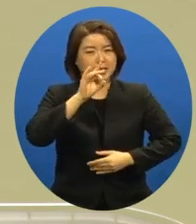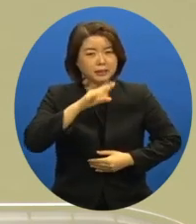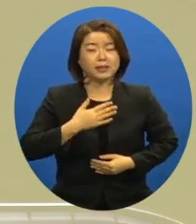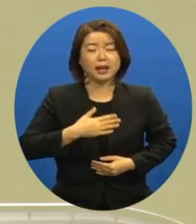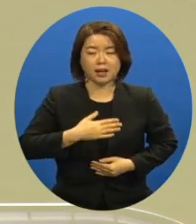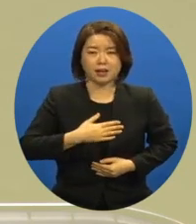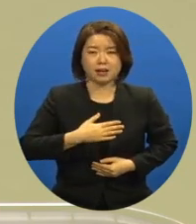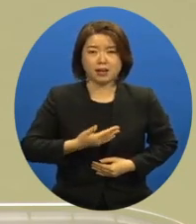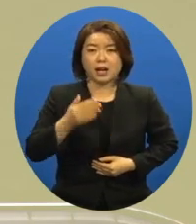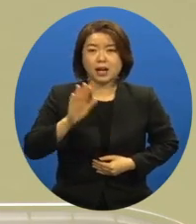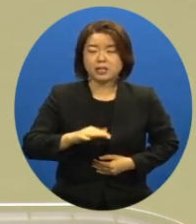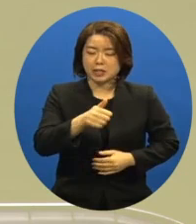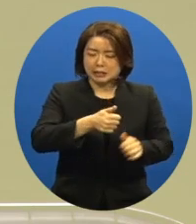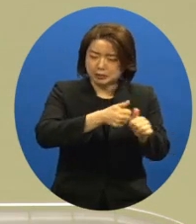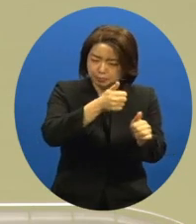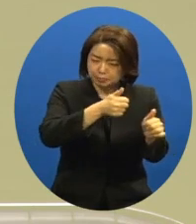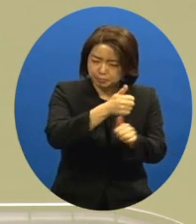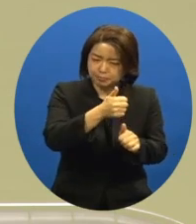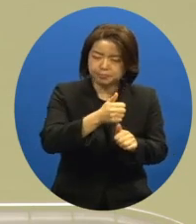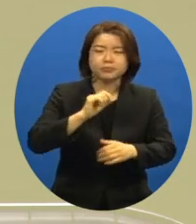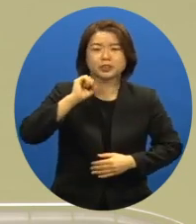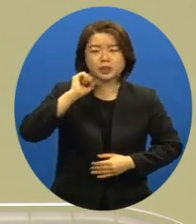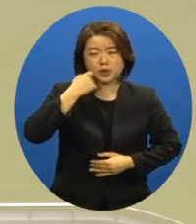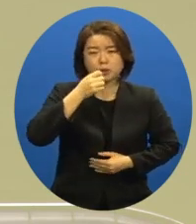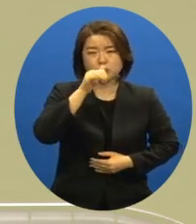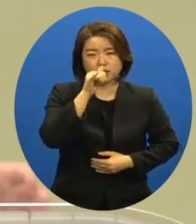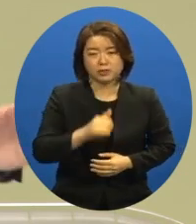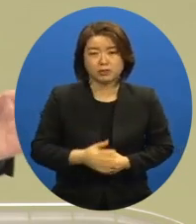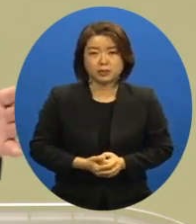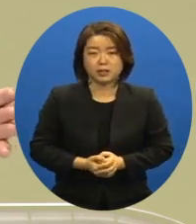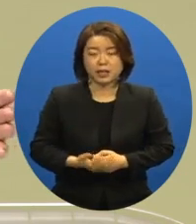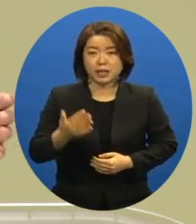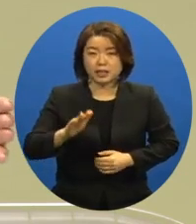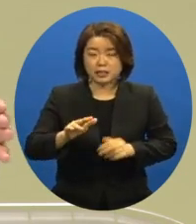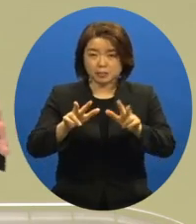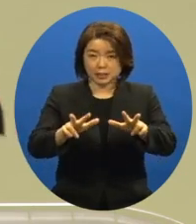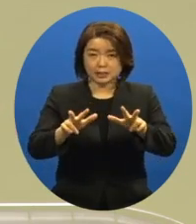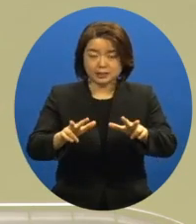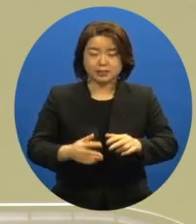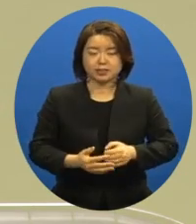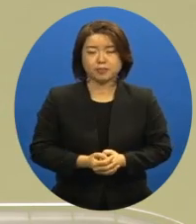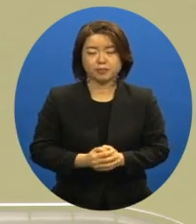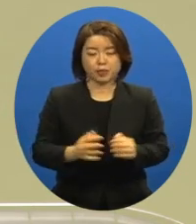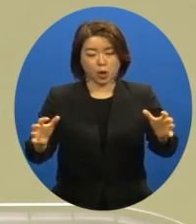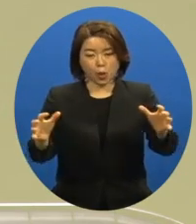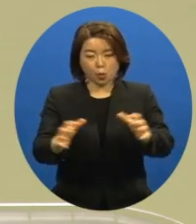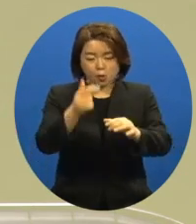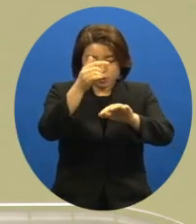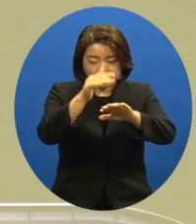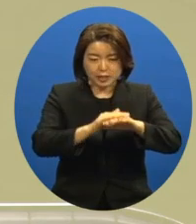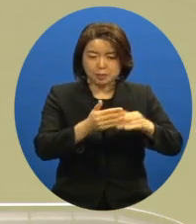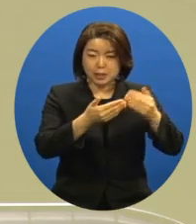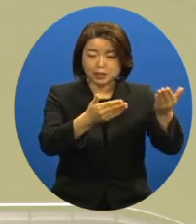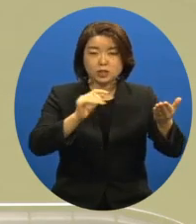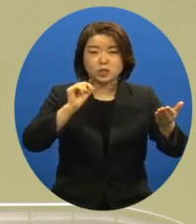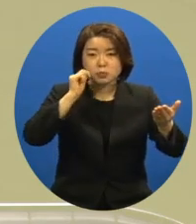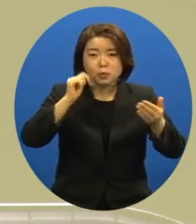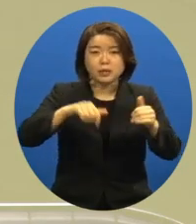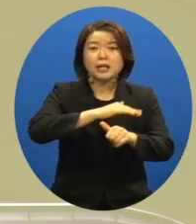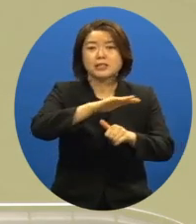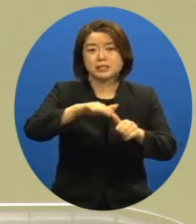있지만 그동안에 극복하기가 참 어려웠습니다. 그러나 지금 모여서 예배할 수 없는 상황이